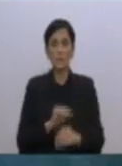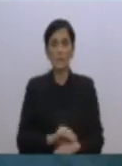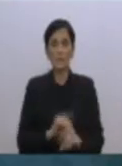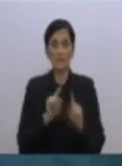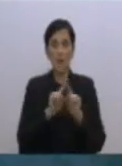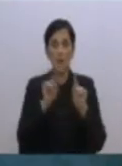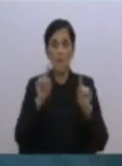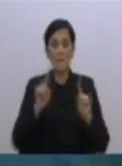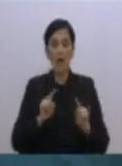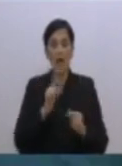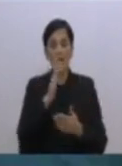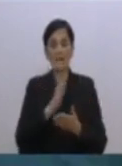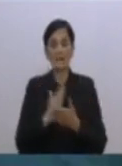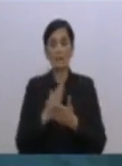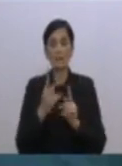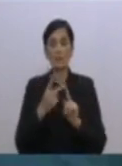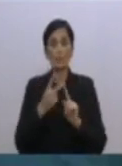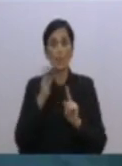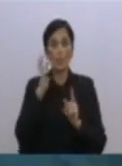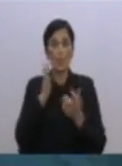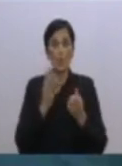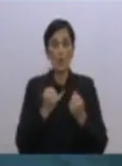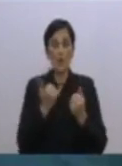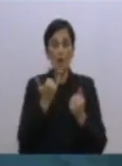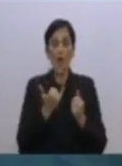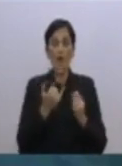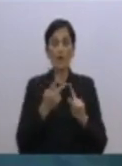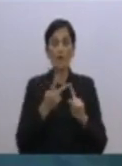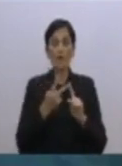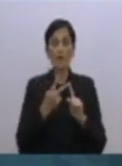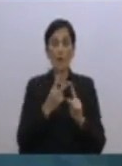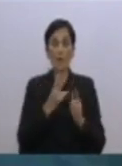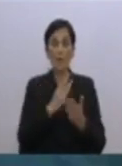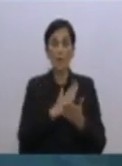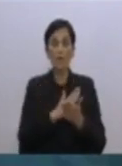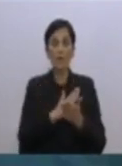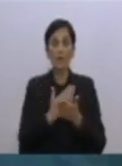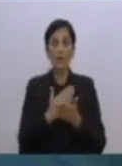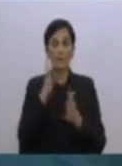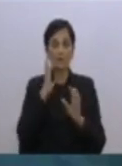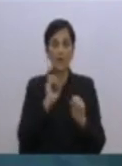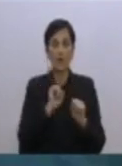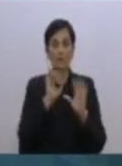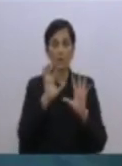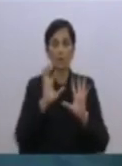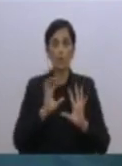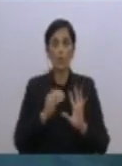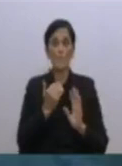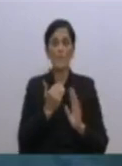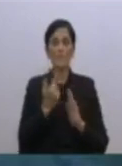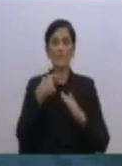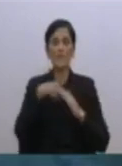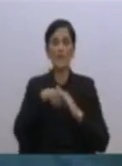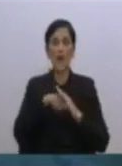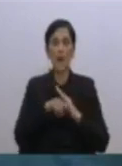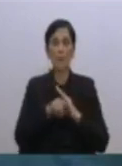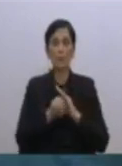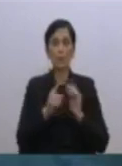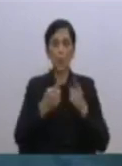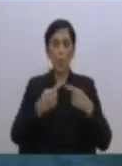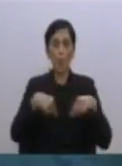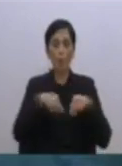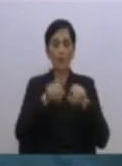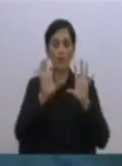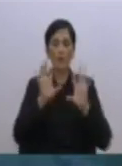პაკეტის ეს ნაწილი მეორე მოსმენით მიღებულია. ახლა მეორე ნაწილი პაკეტისა, თავდაცვის კოდექსი და მისგან გამომდინარე ორგანული